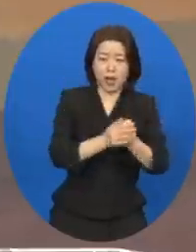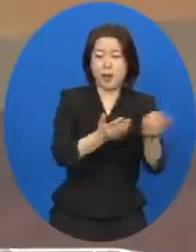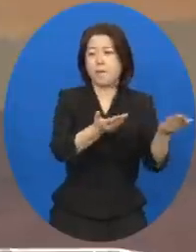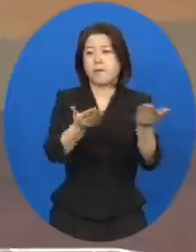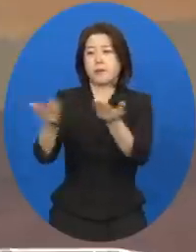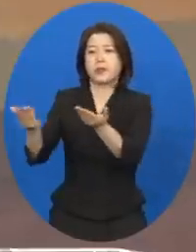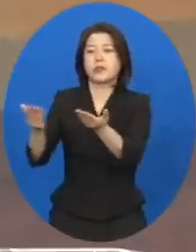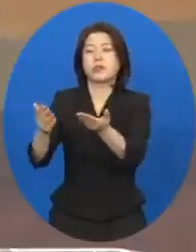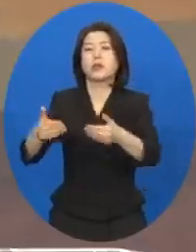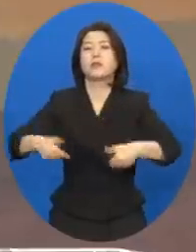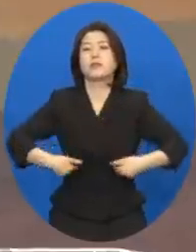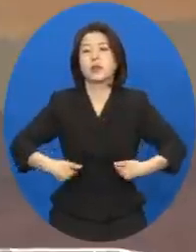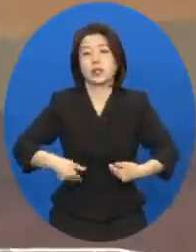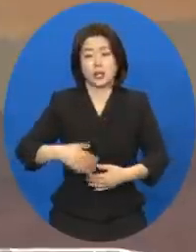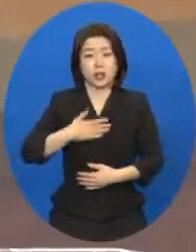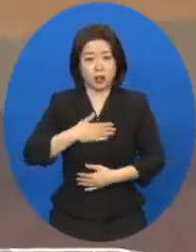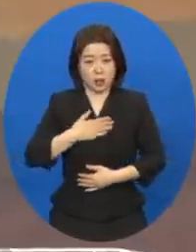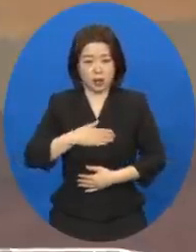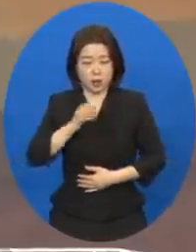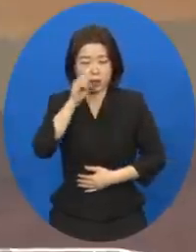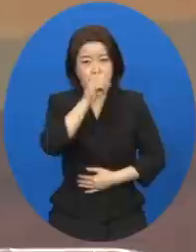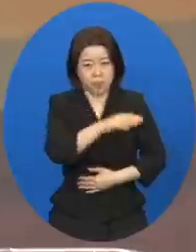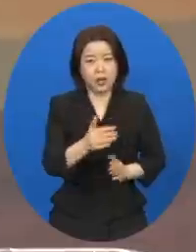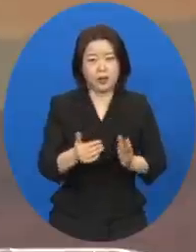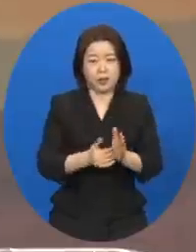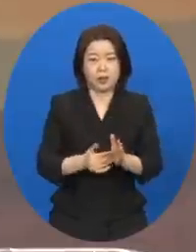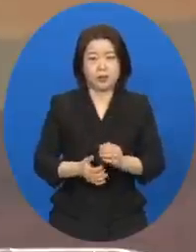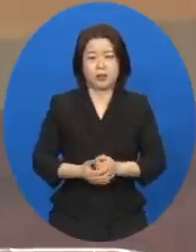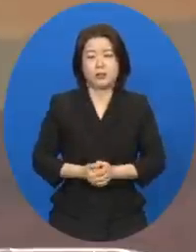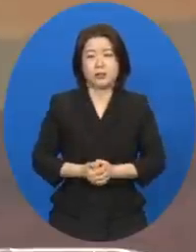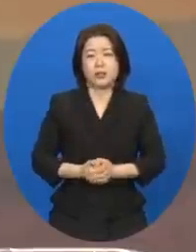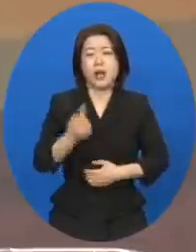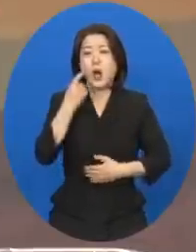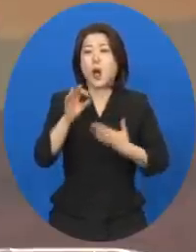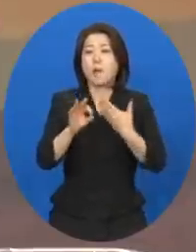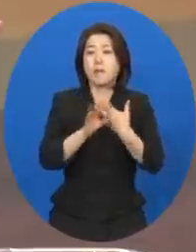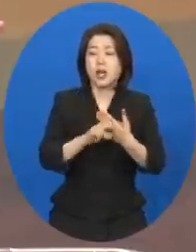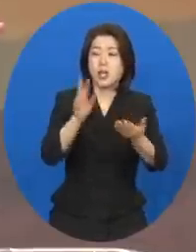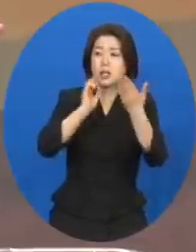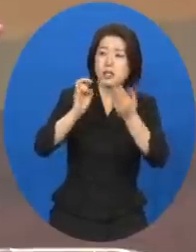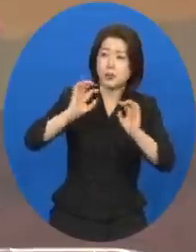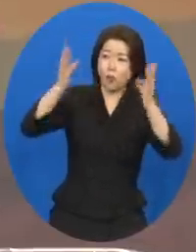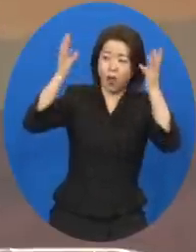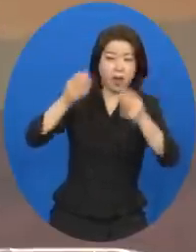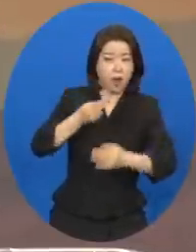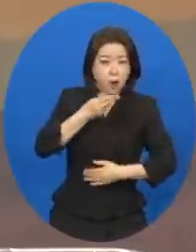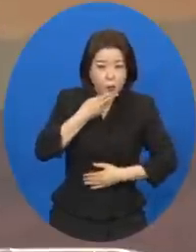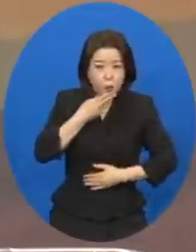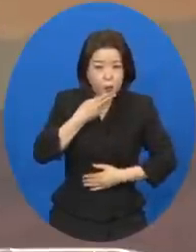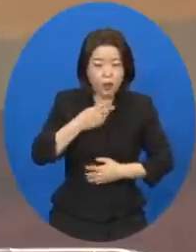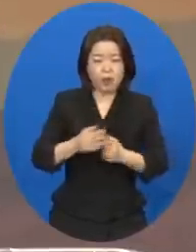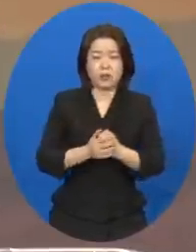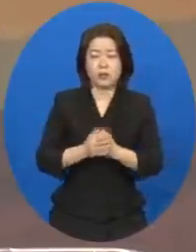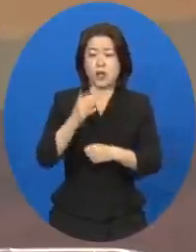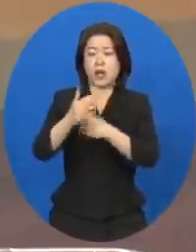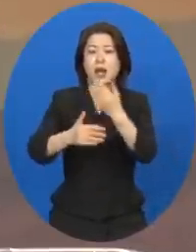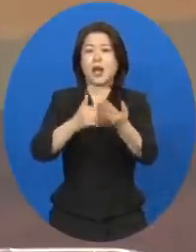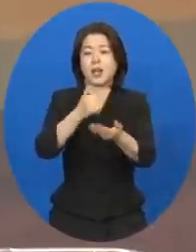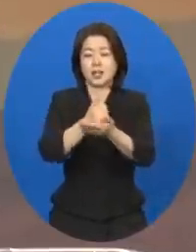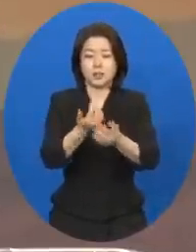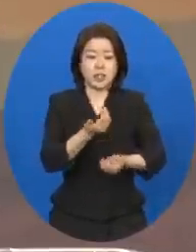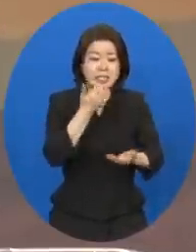된다, 그렇게 말씀을 하신 겁니다. 만약에 이 찬양이 없으면 하나님이 돌들을